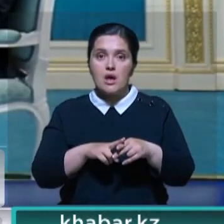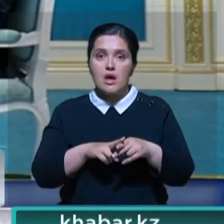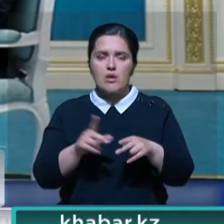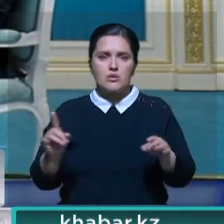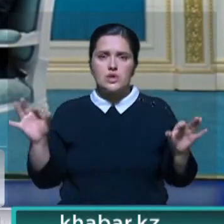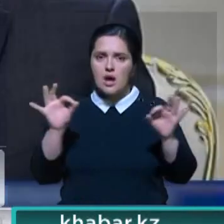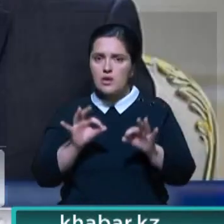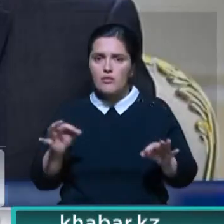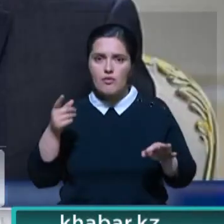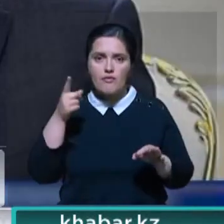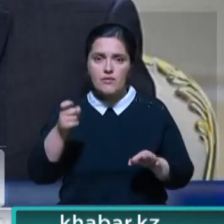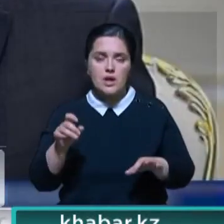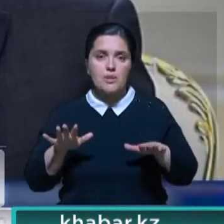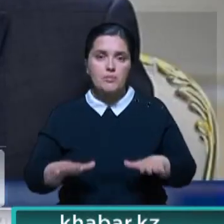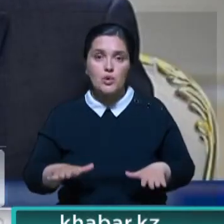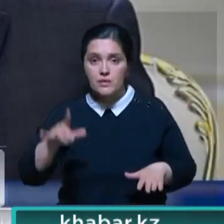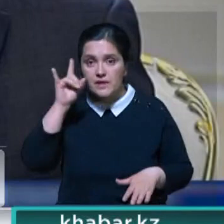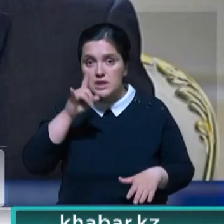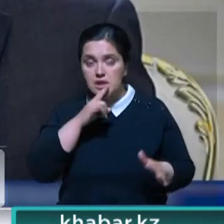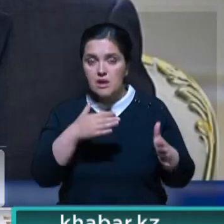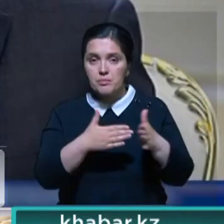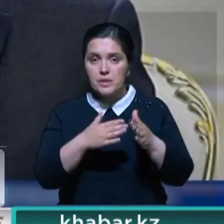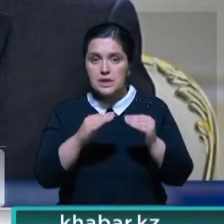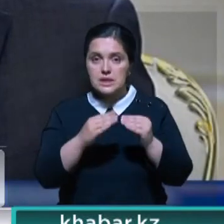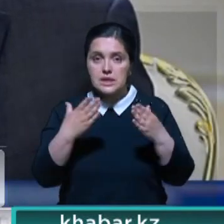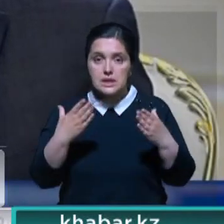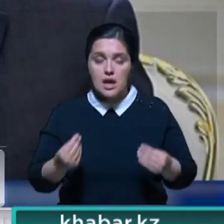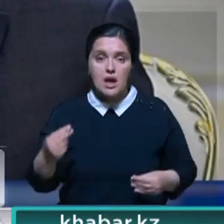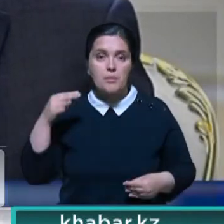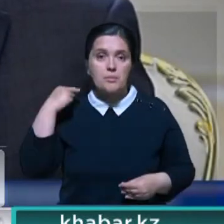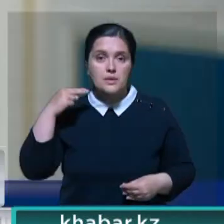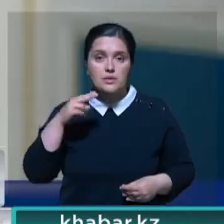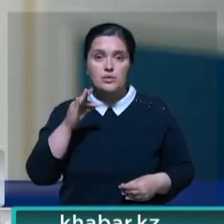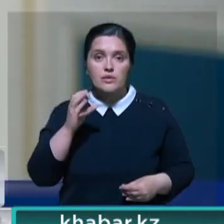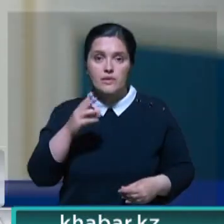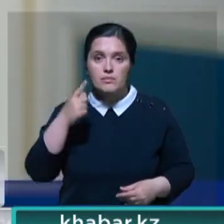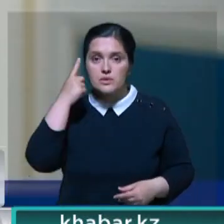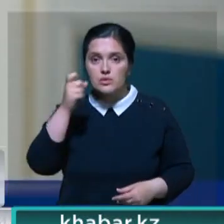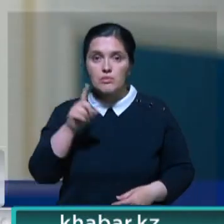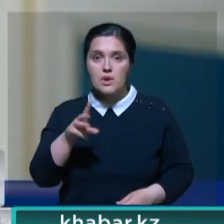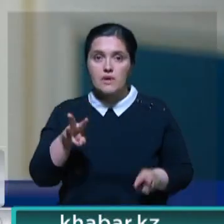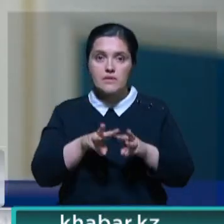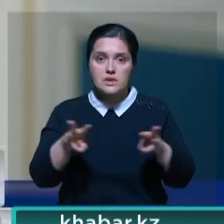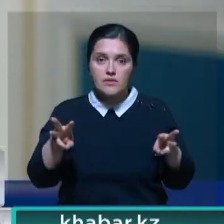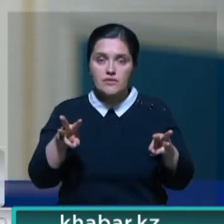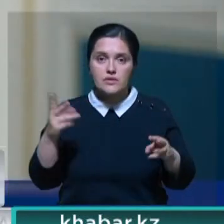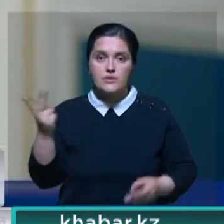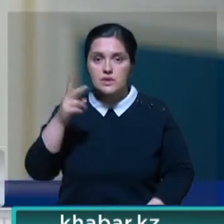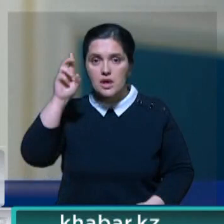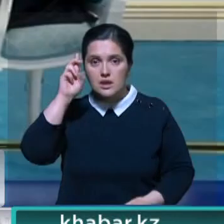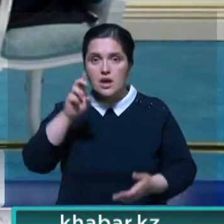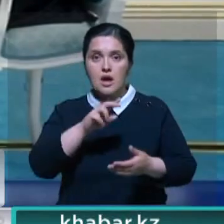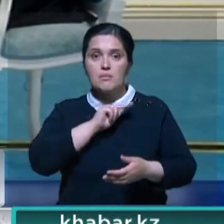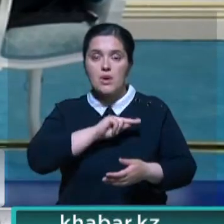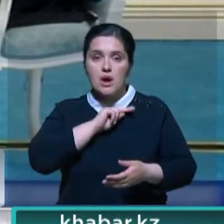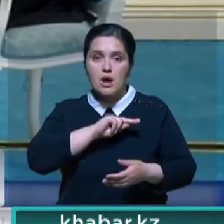не произвел ни одного выстрела и пробыл в Казахстане не больше 10 дней. Кроме того, президент Токаев подчеркнул, что правительства двух стран